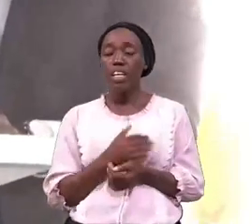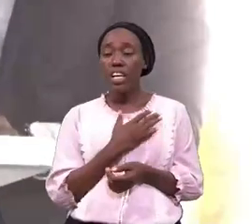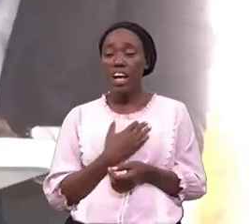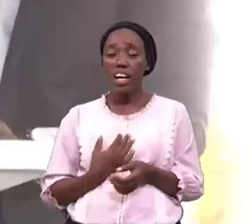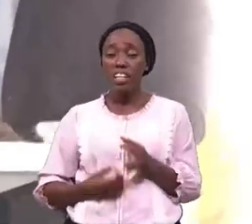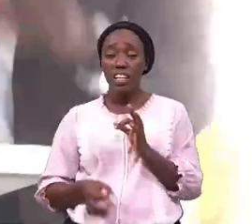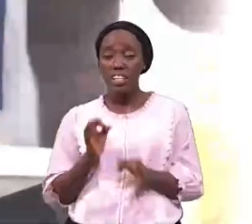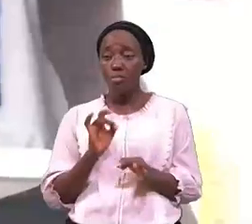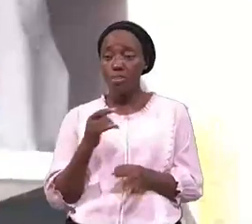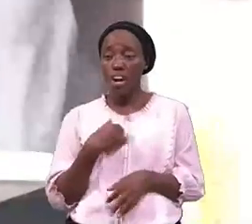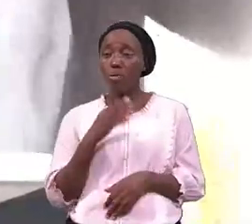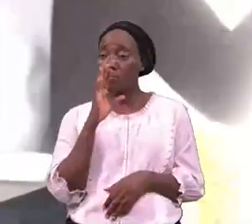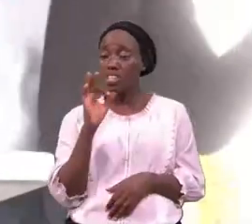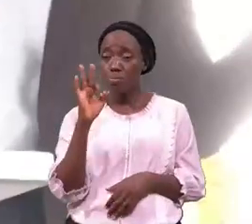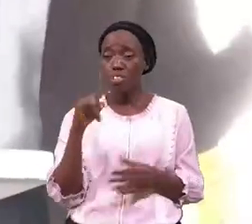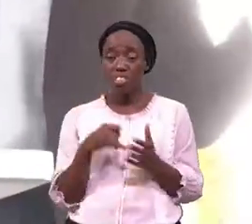Si tu prêchais ça avant,